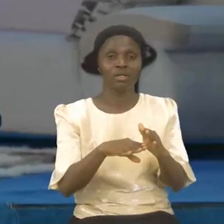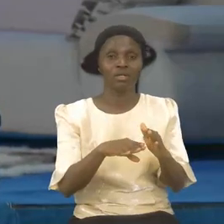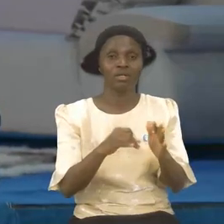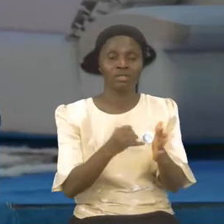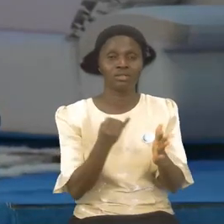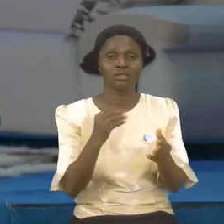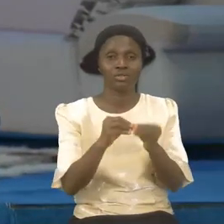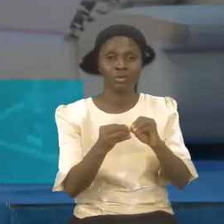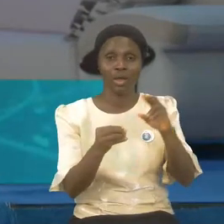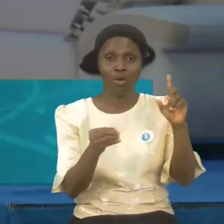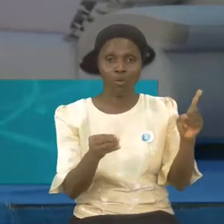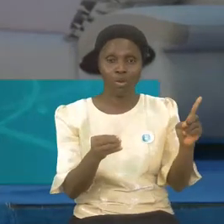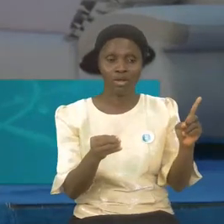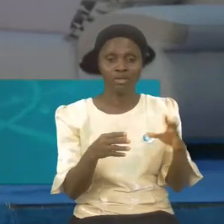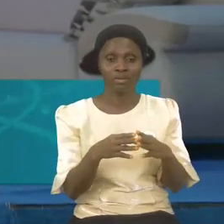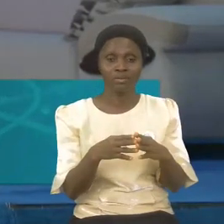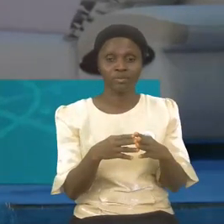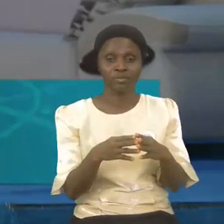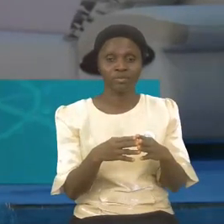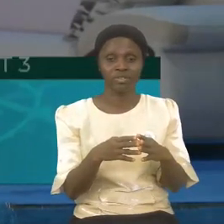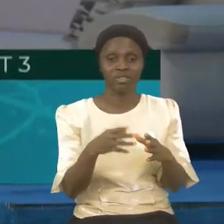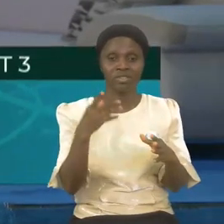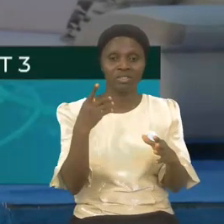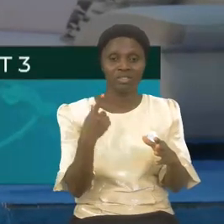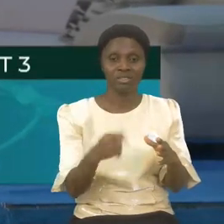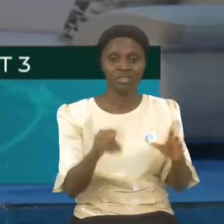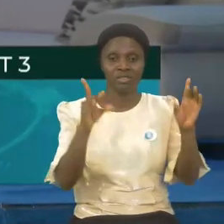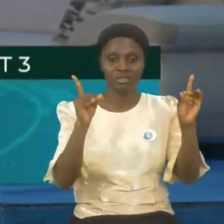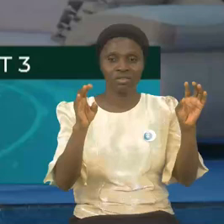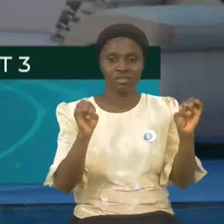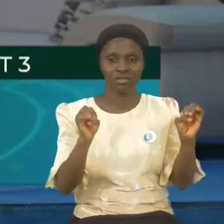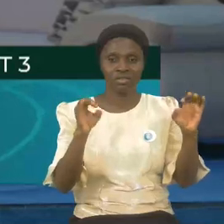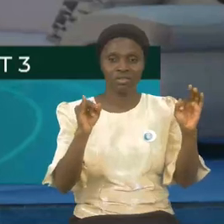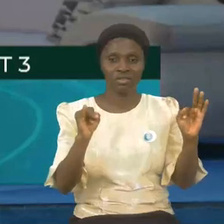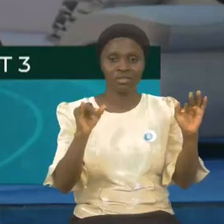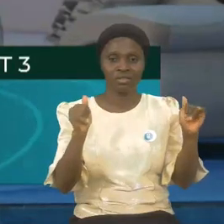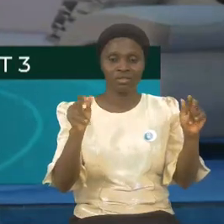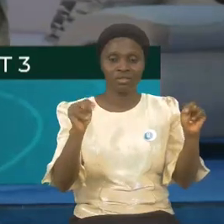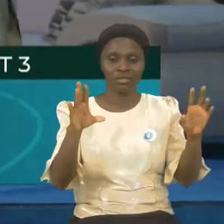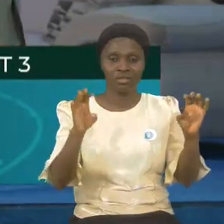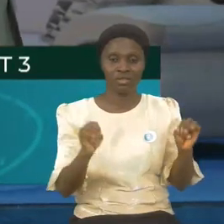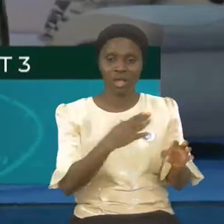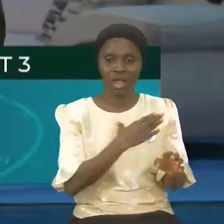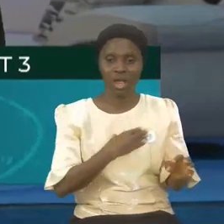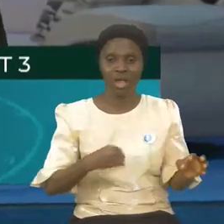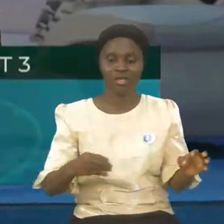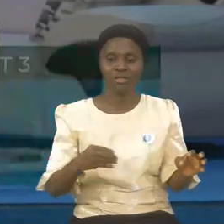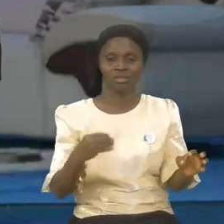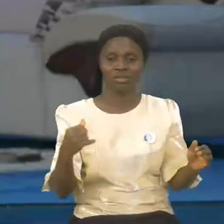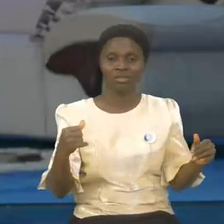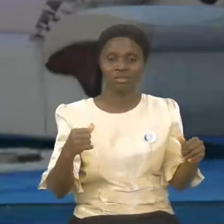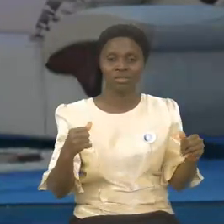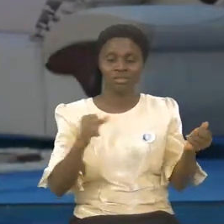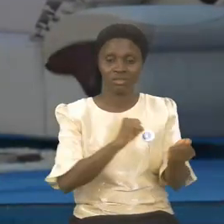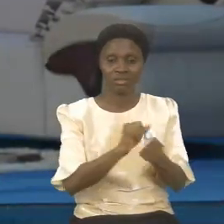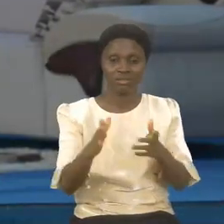première partie on a vu le défier la ganation de l'homme du péché numéro 2 ici c'est la